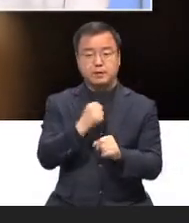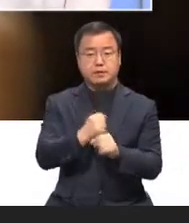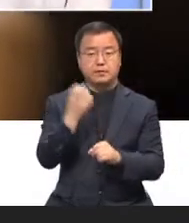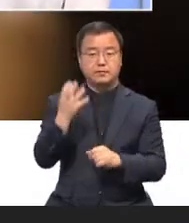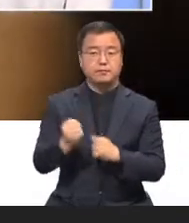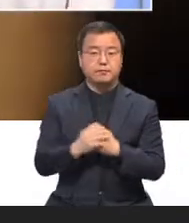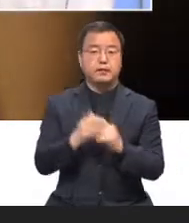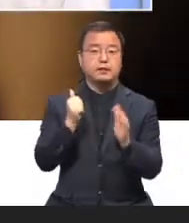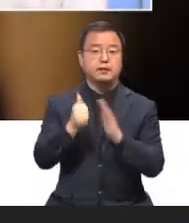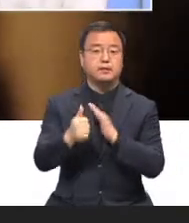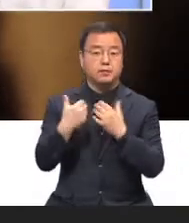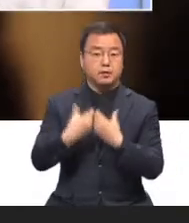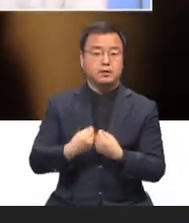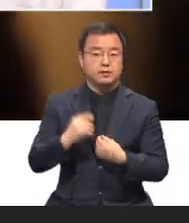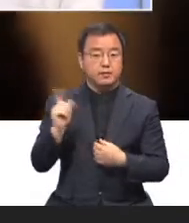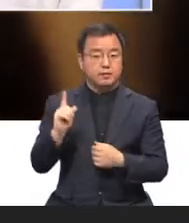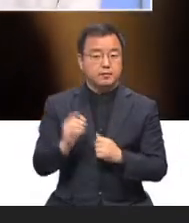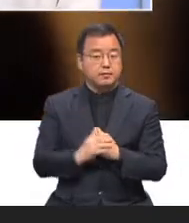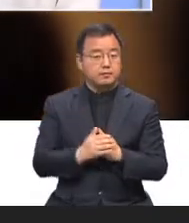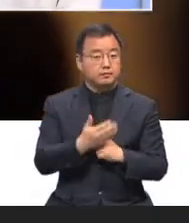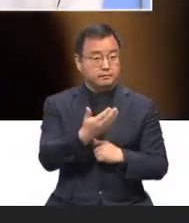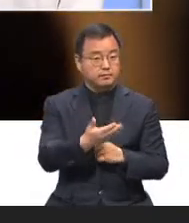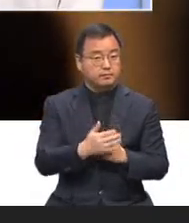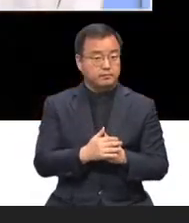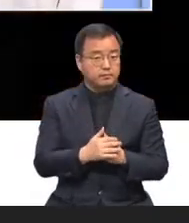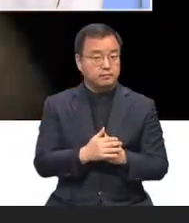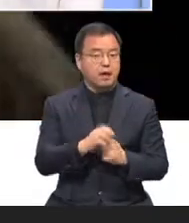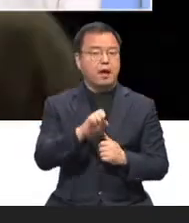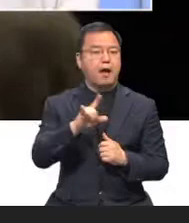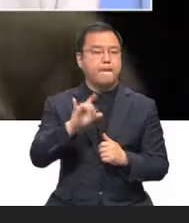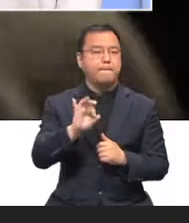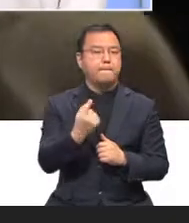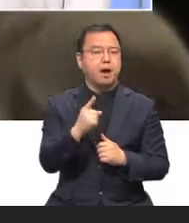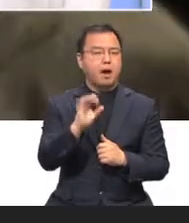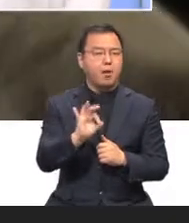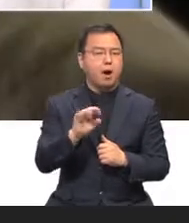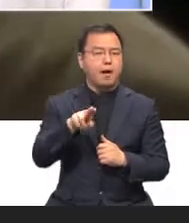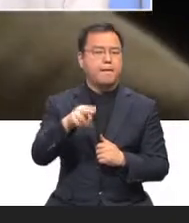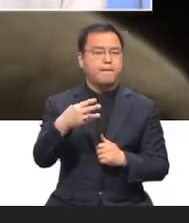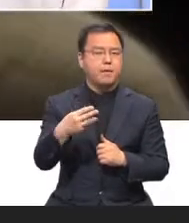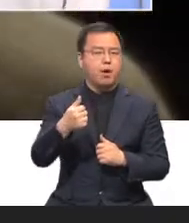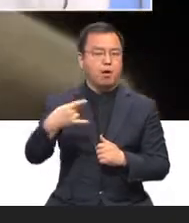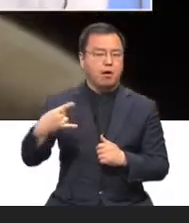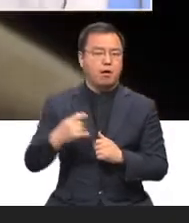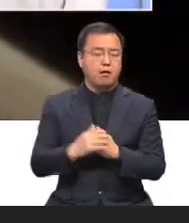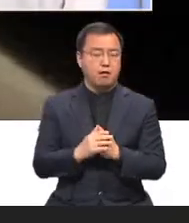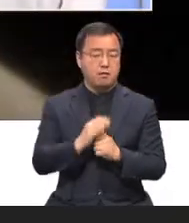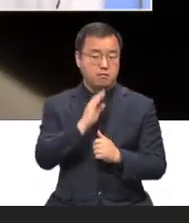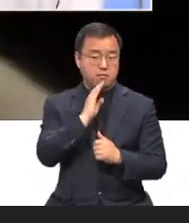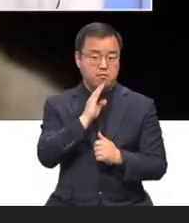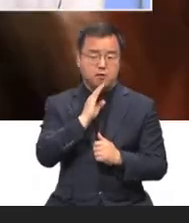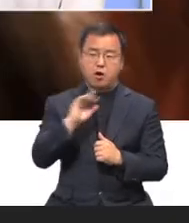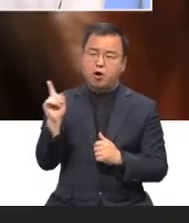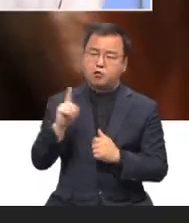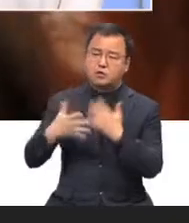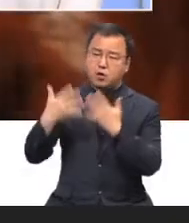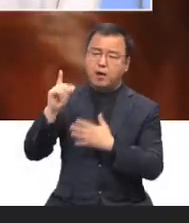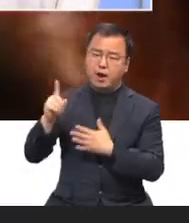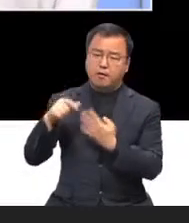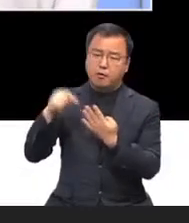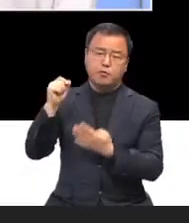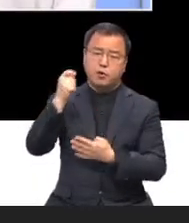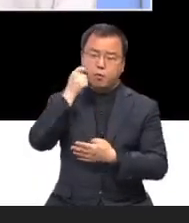하면 어떤 작품이 좀 떠오르시나요 뭐니 뭐니 해도 평 왕비가 지그 네 그렇습니다 어떤 작품 하나 꼽을 수 없을 정도로